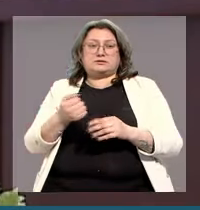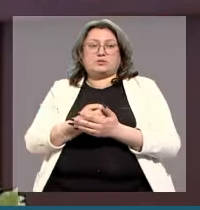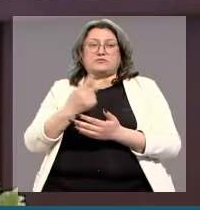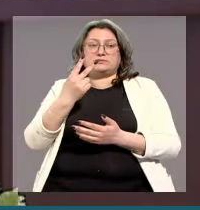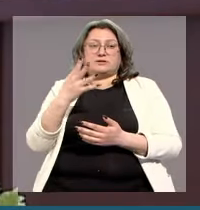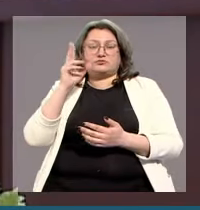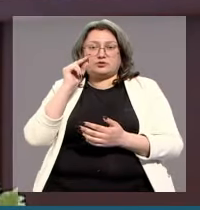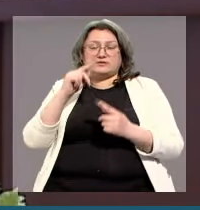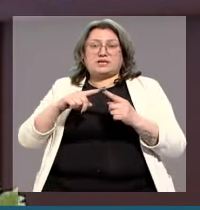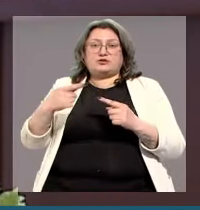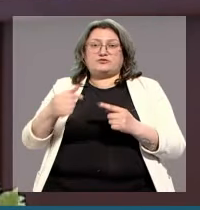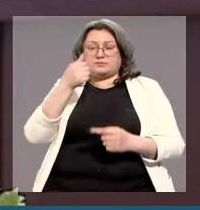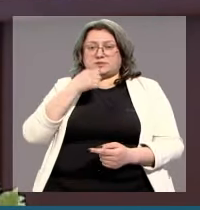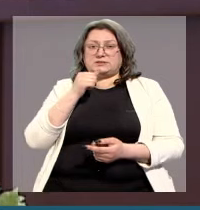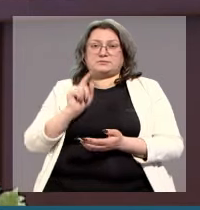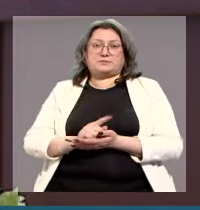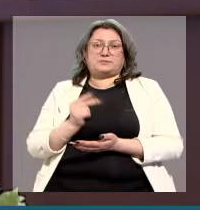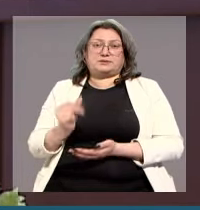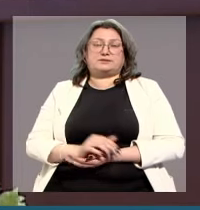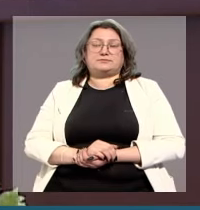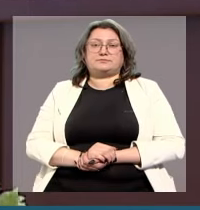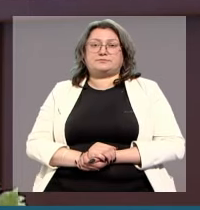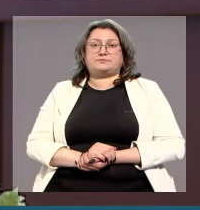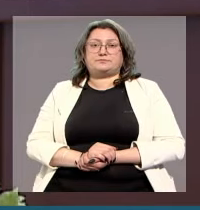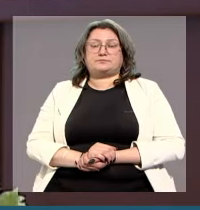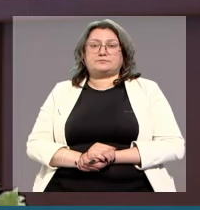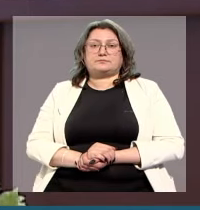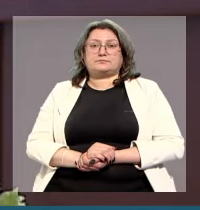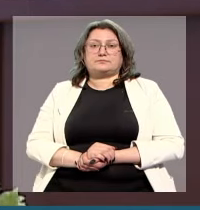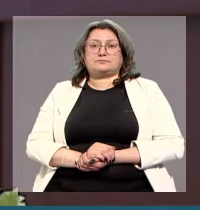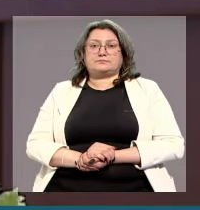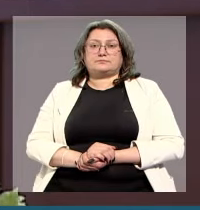бір төлеммен аударылады. Гүлім Қажымқызы, Алексей Руденко, Қостанай, телеарнасы.